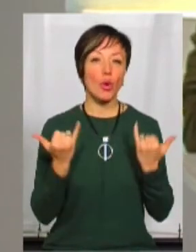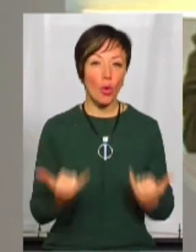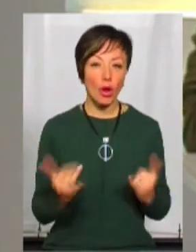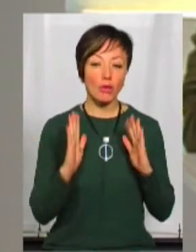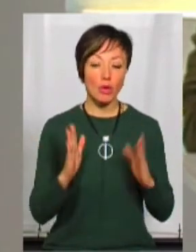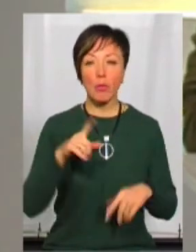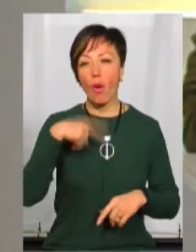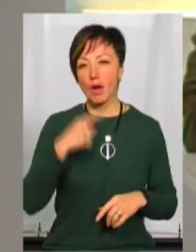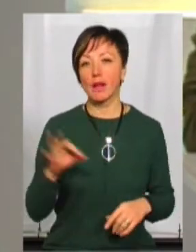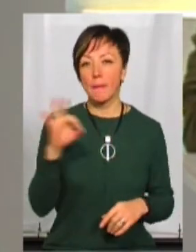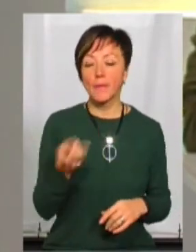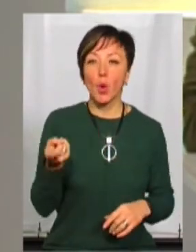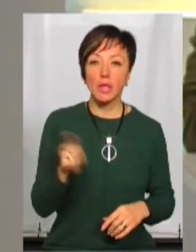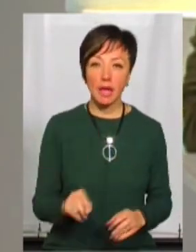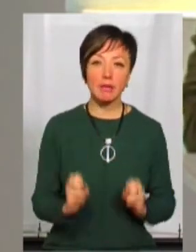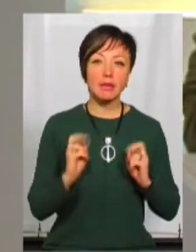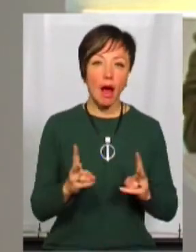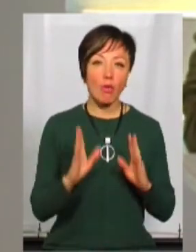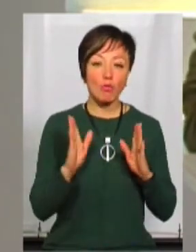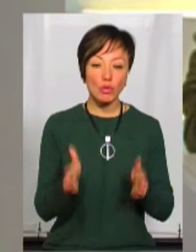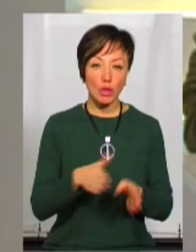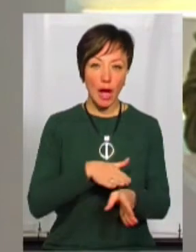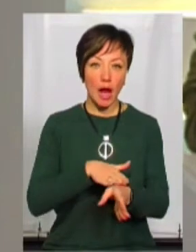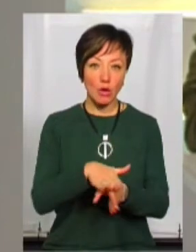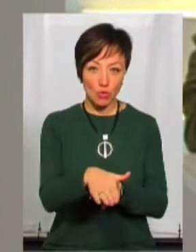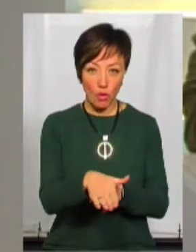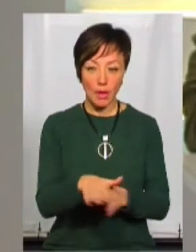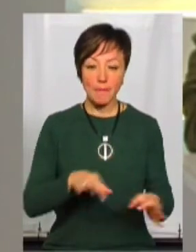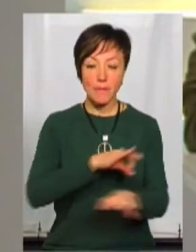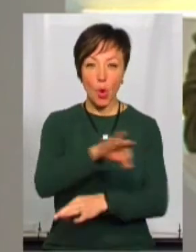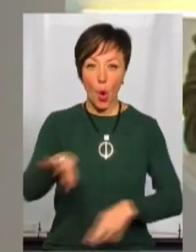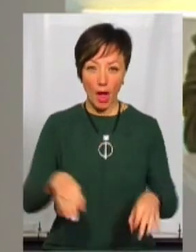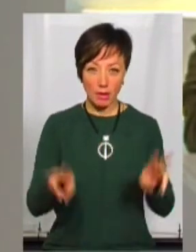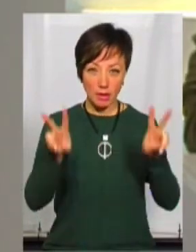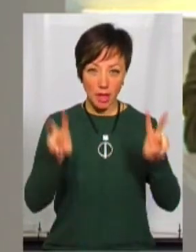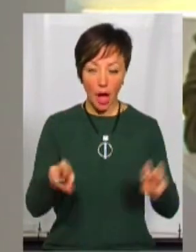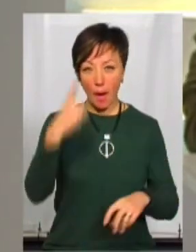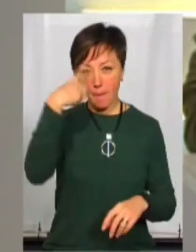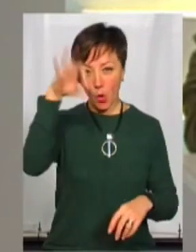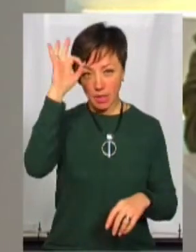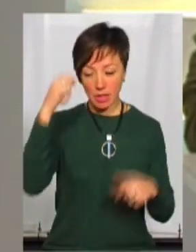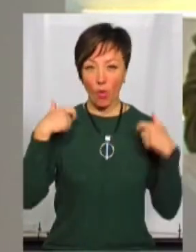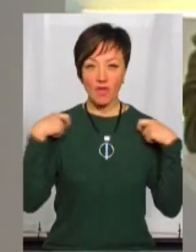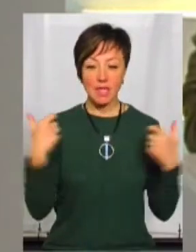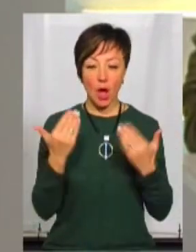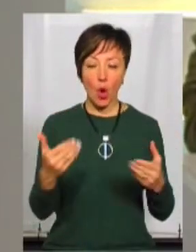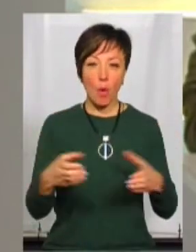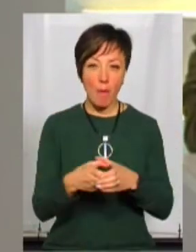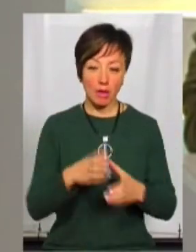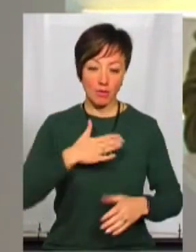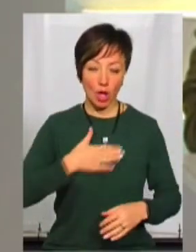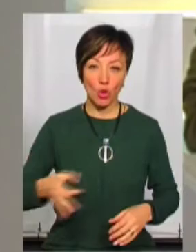ж будемо говорити про те, як буде реалізовуватись проєкт «Поліцейський офіцер громади» на